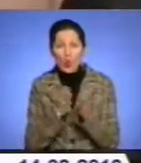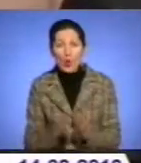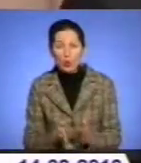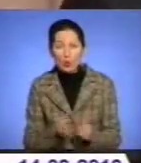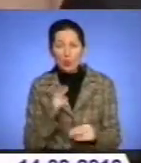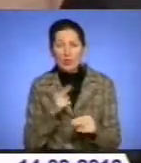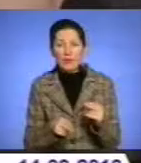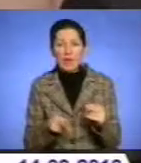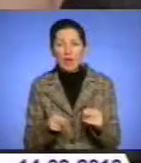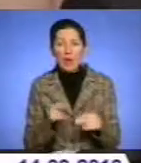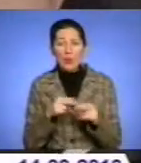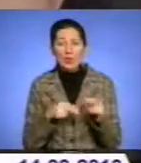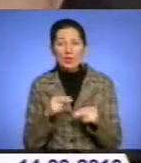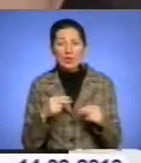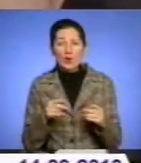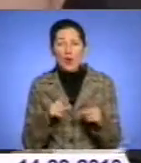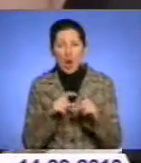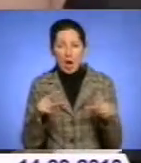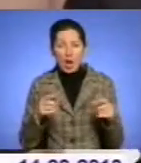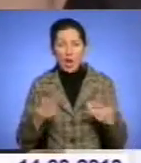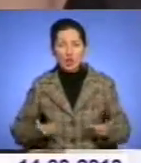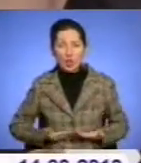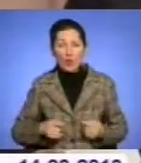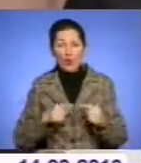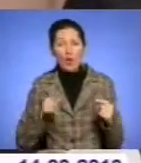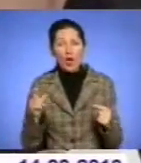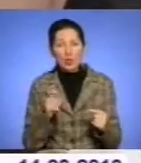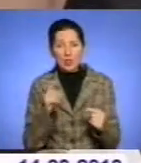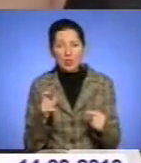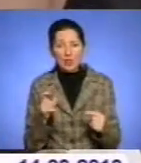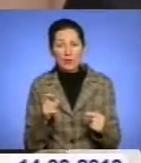об'єктів житлово-комунального господарства. Але відрадно, що завдяки